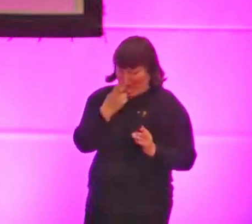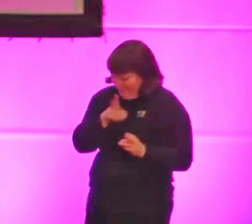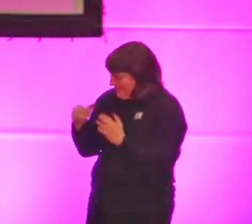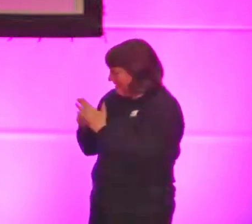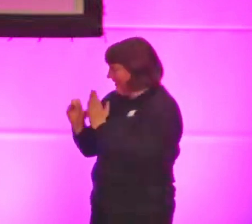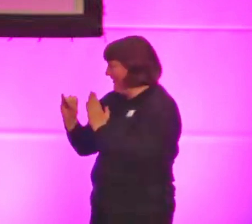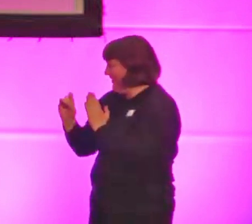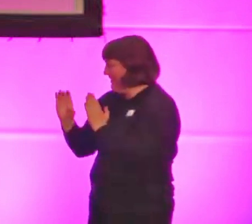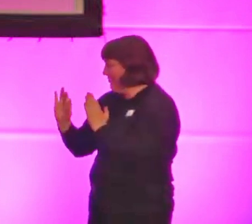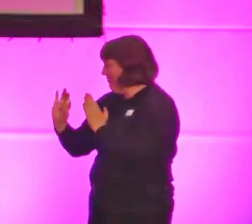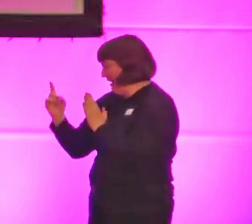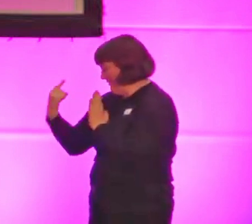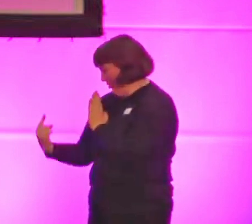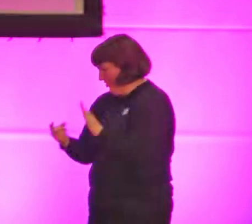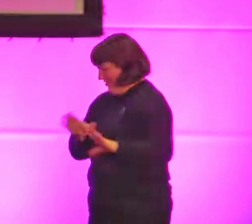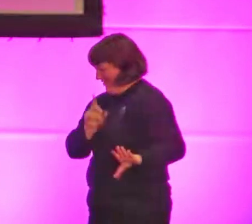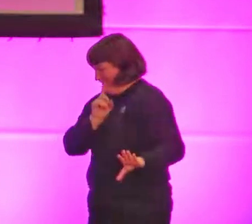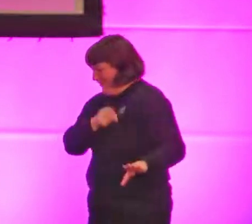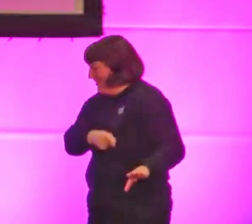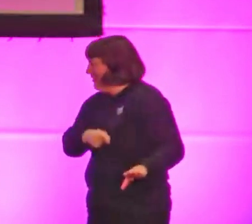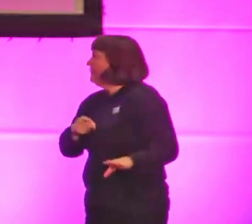till Isabel här.